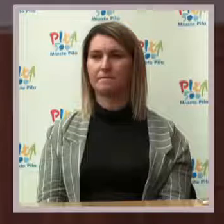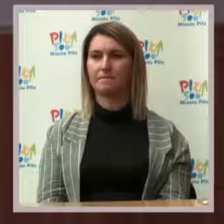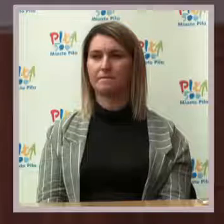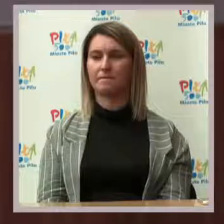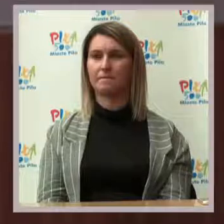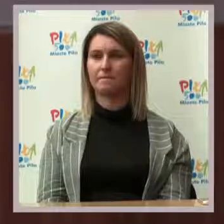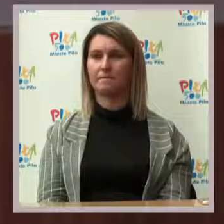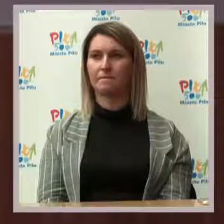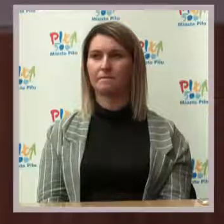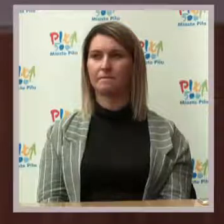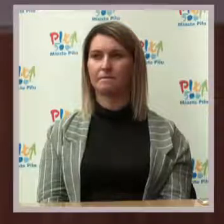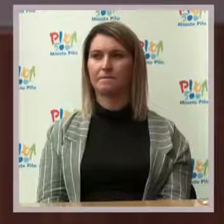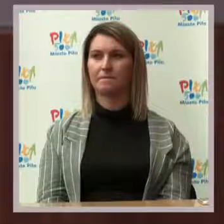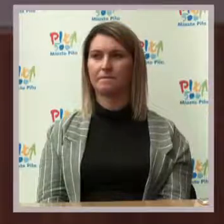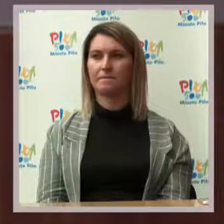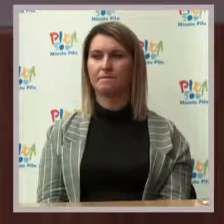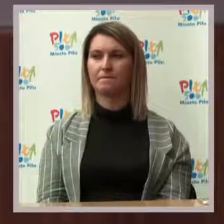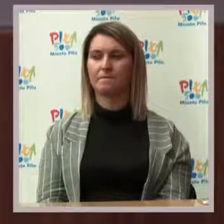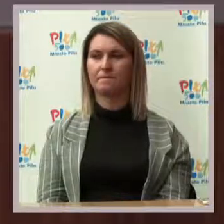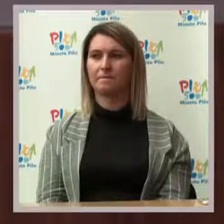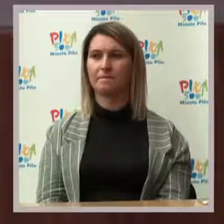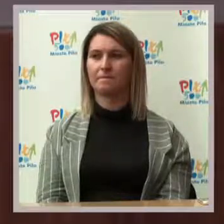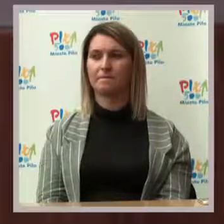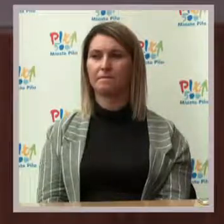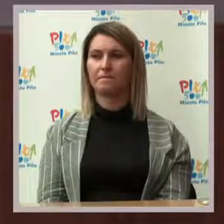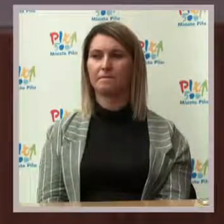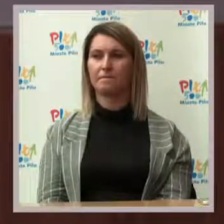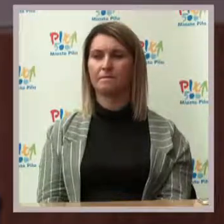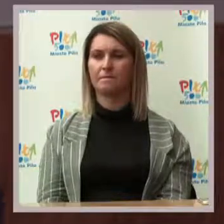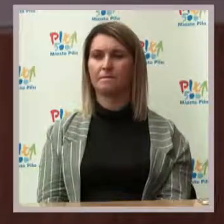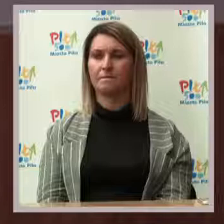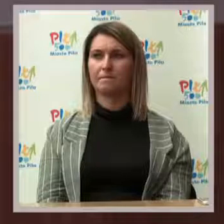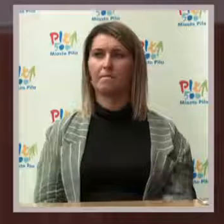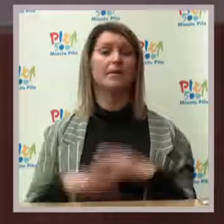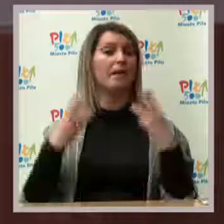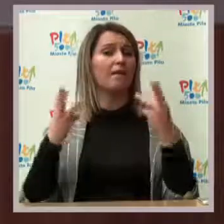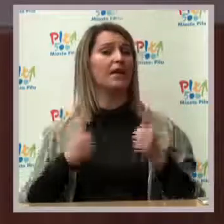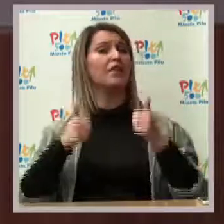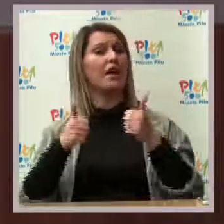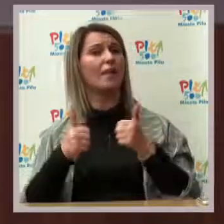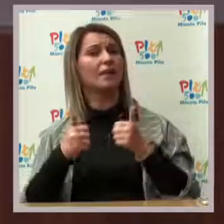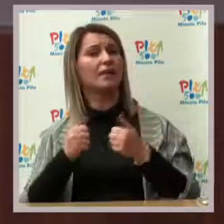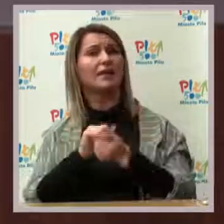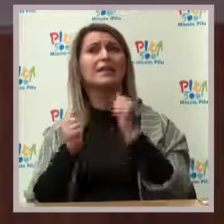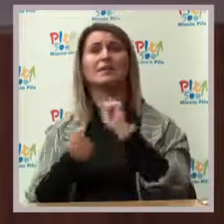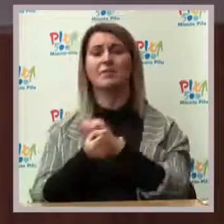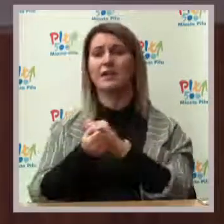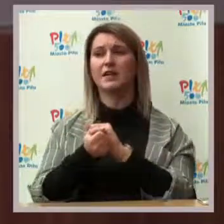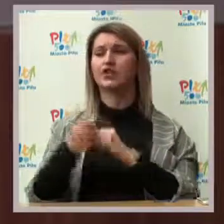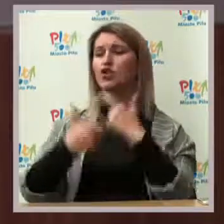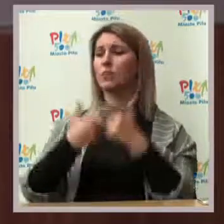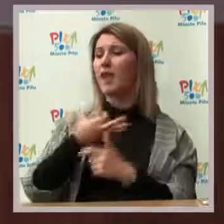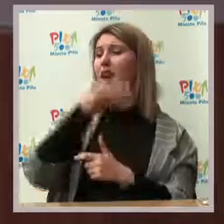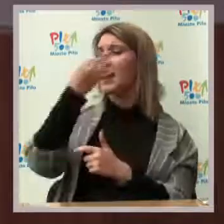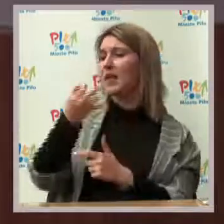finansową, ale również dążąc do tego, żeby polepszać jakość wody, polepszać odbiór i